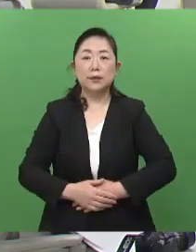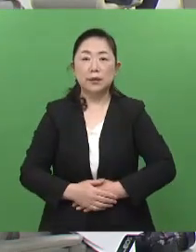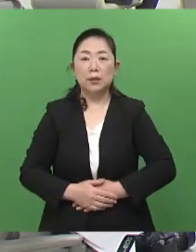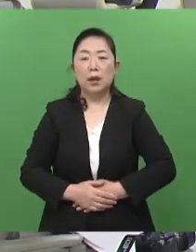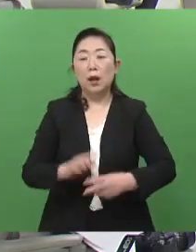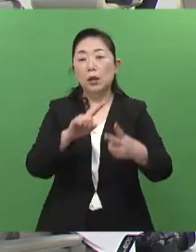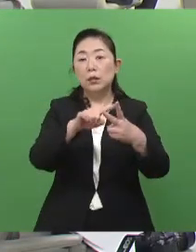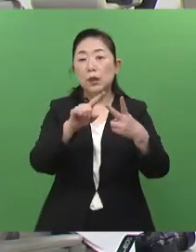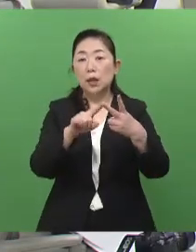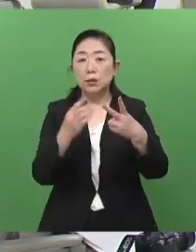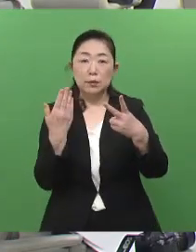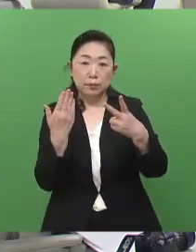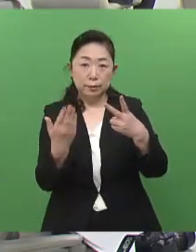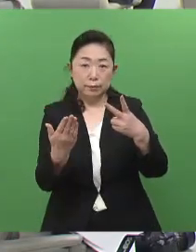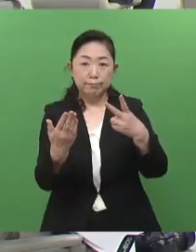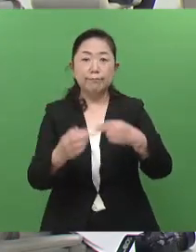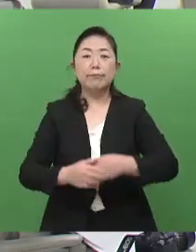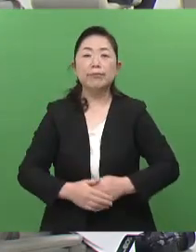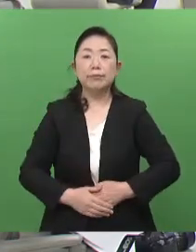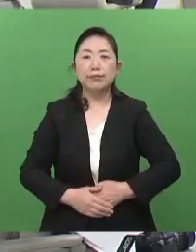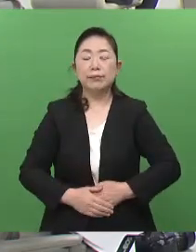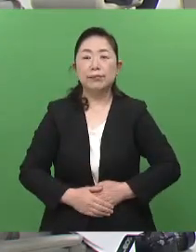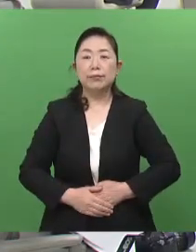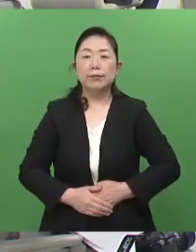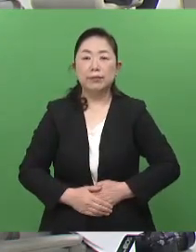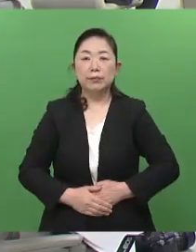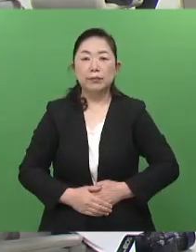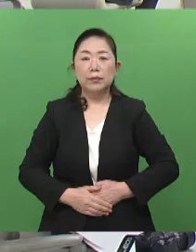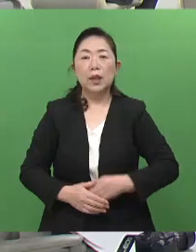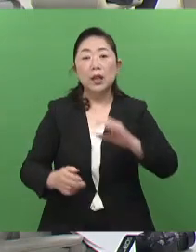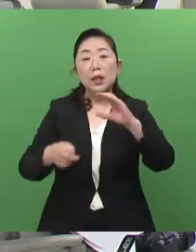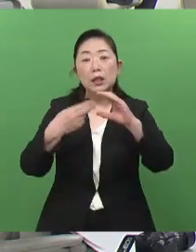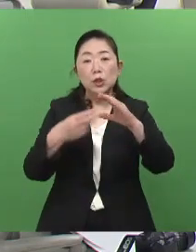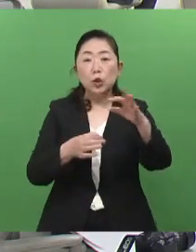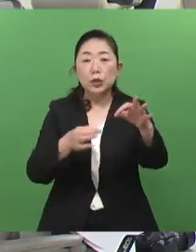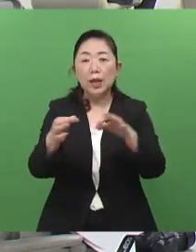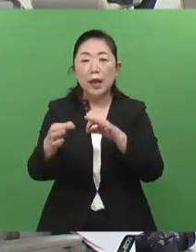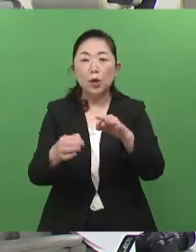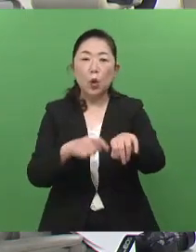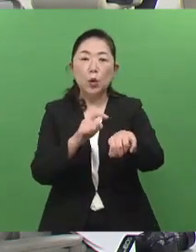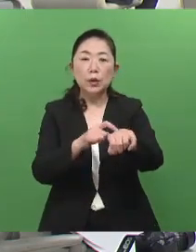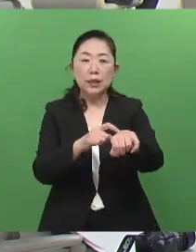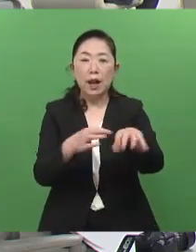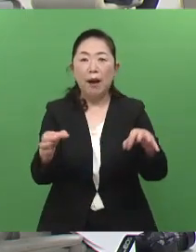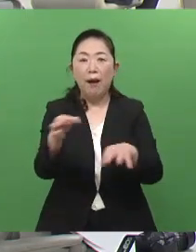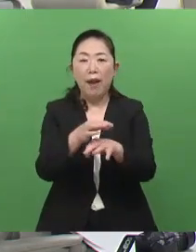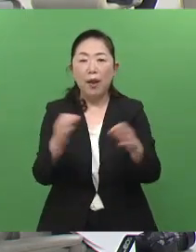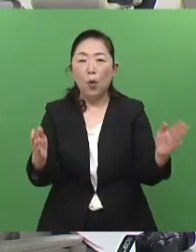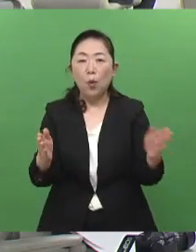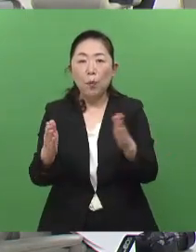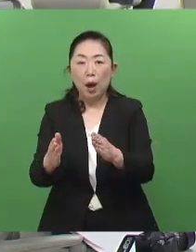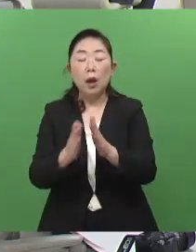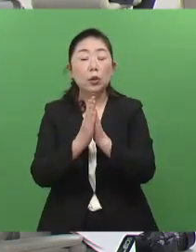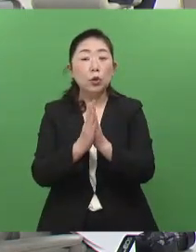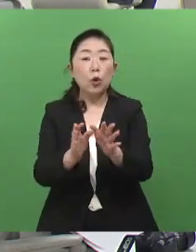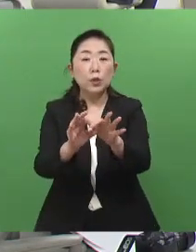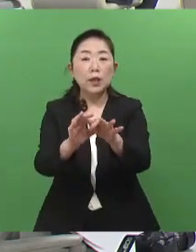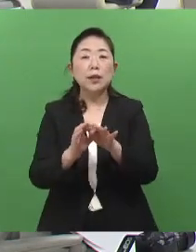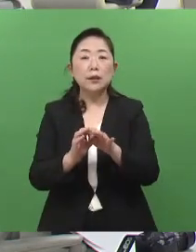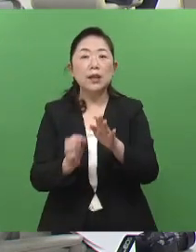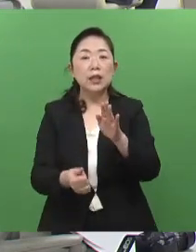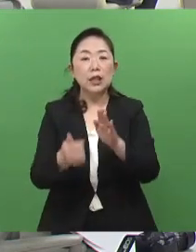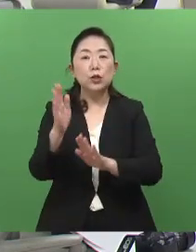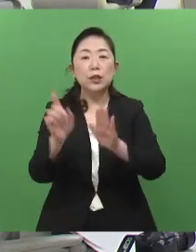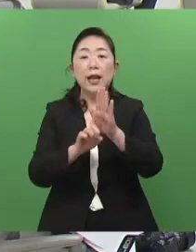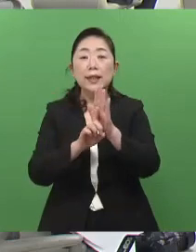2点質問させていただきます。はじめに飲食店に関する時短要請に関して伺います。緊急事態宣言の